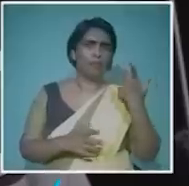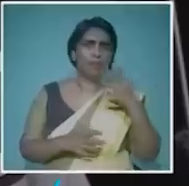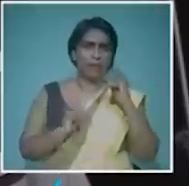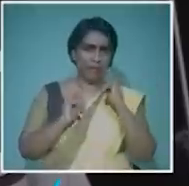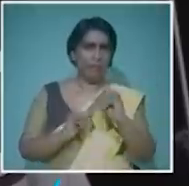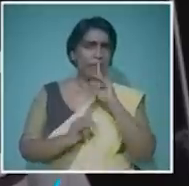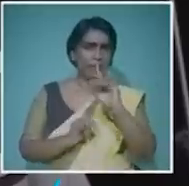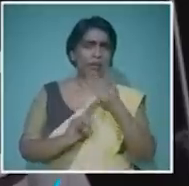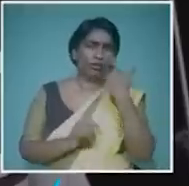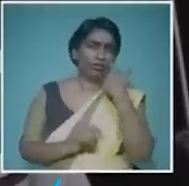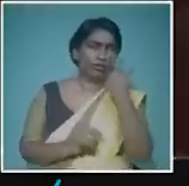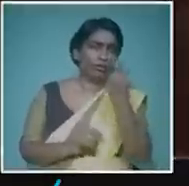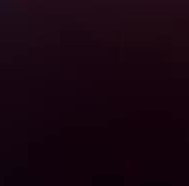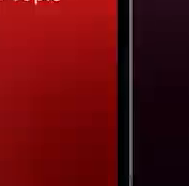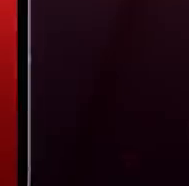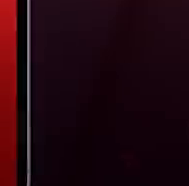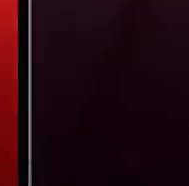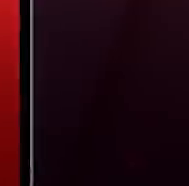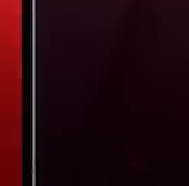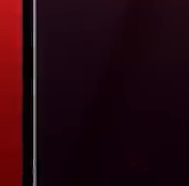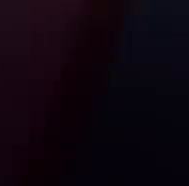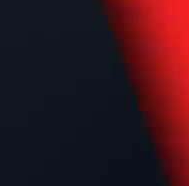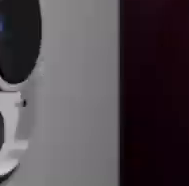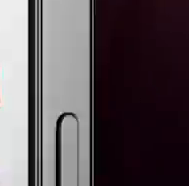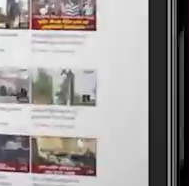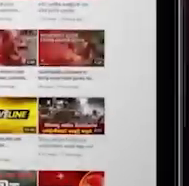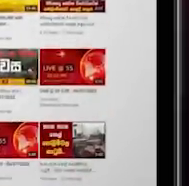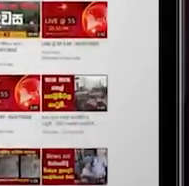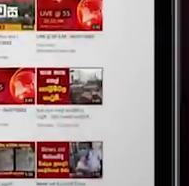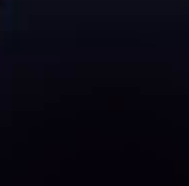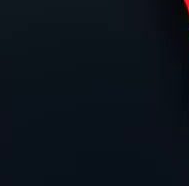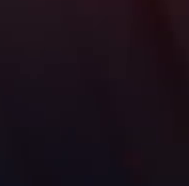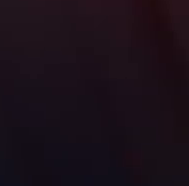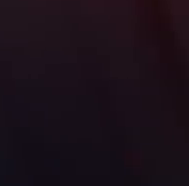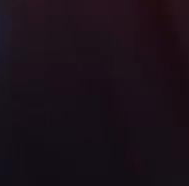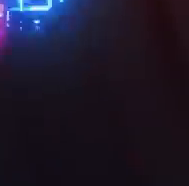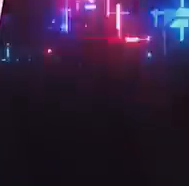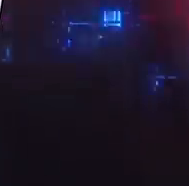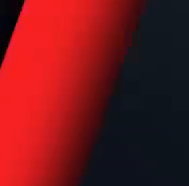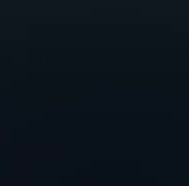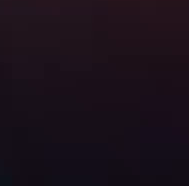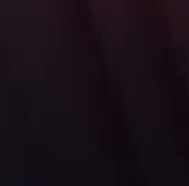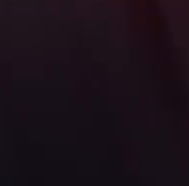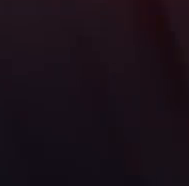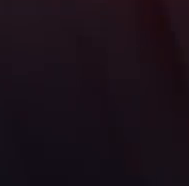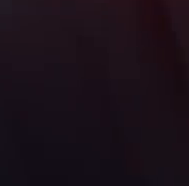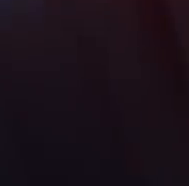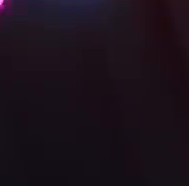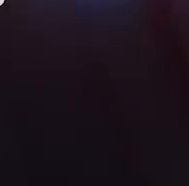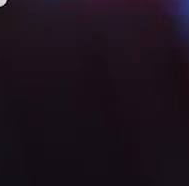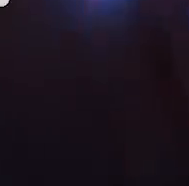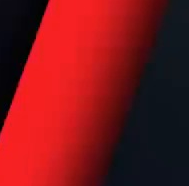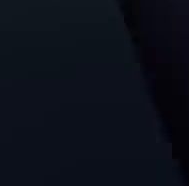නැහැ. මම හරි කනගාටු වෙනවා ඒක ගැන කතා කරන්න. ඇත්ත කෙටියේ දත්ත වැඩියේ සයිබර් අවකාශයේ කලබන